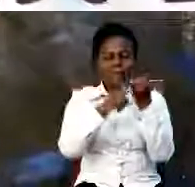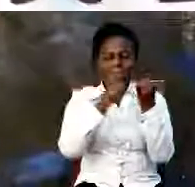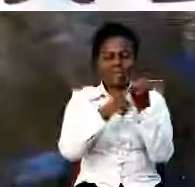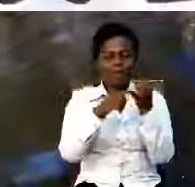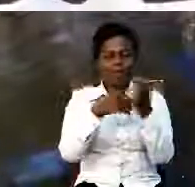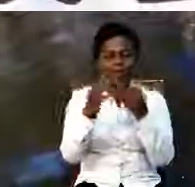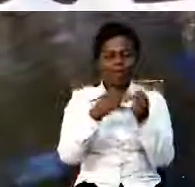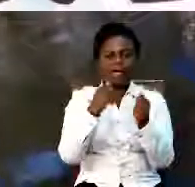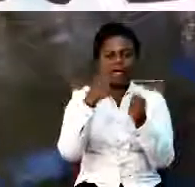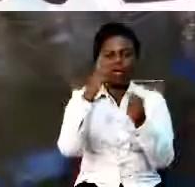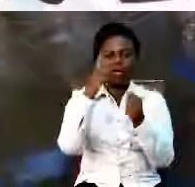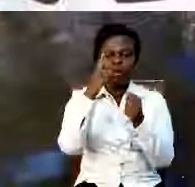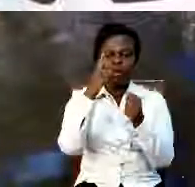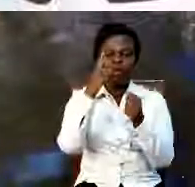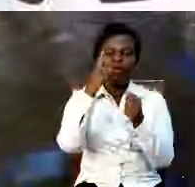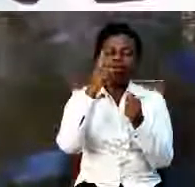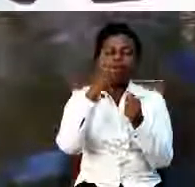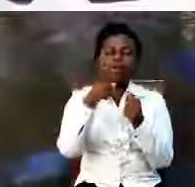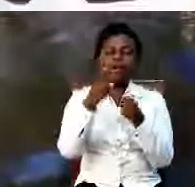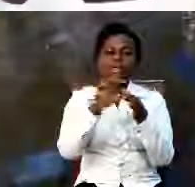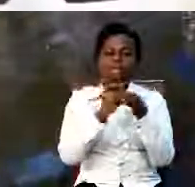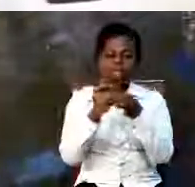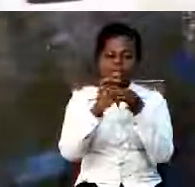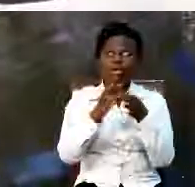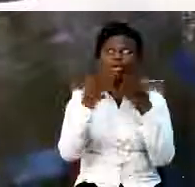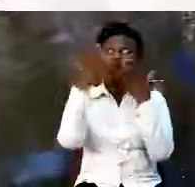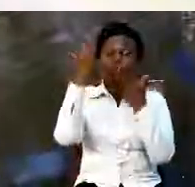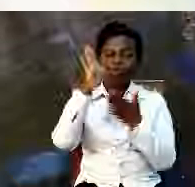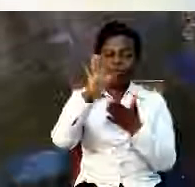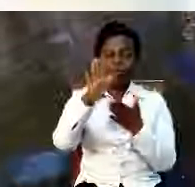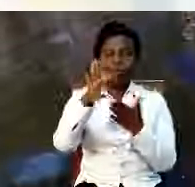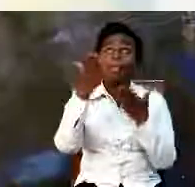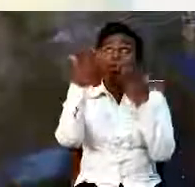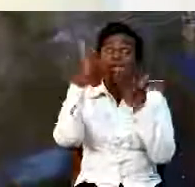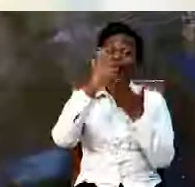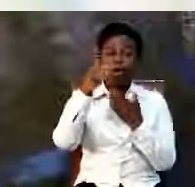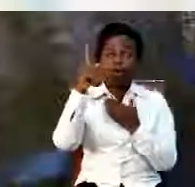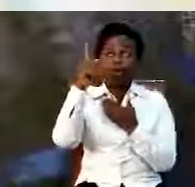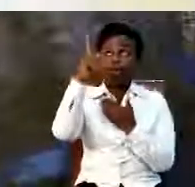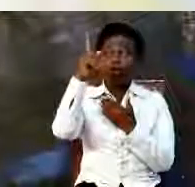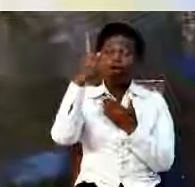ni kuwa na mahusiano na nani? Na Mungu wako. Mungu wako huyo